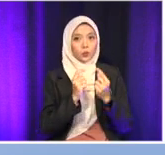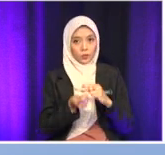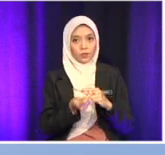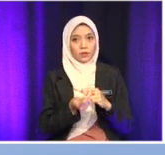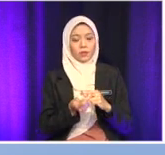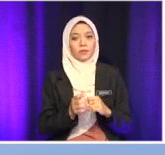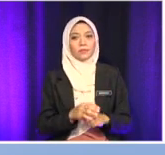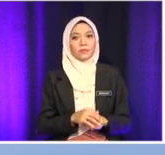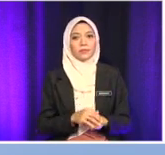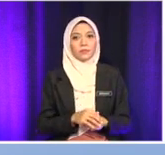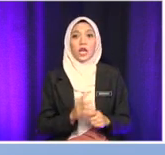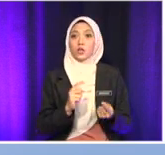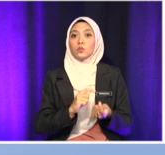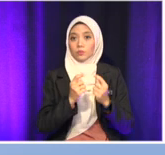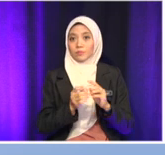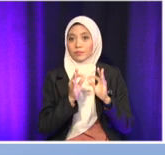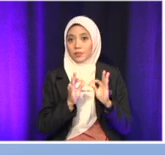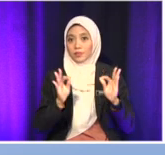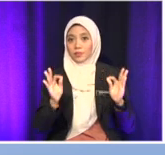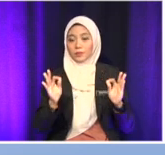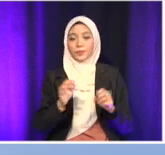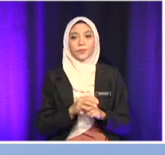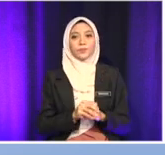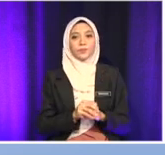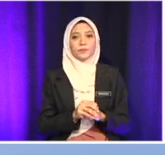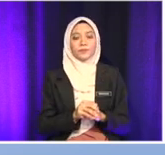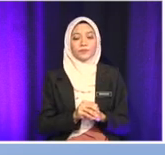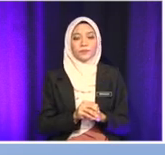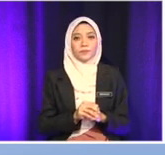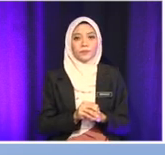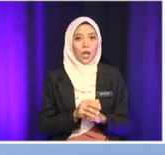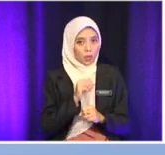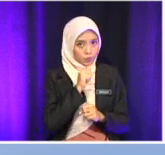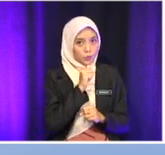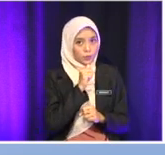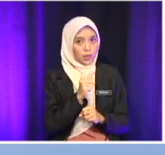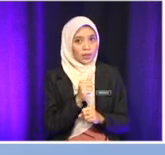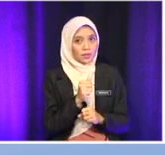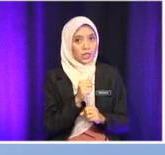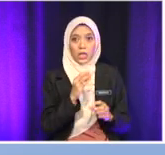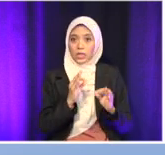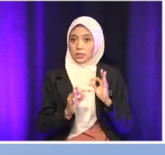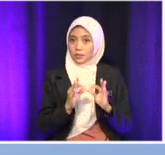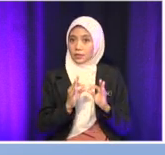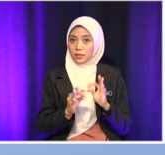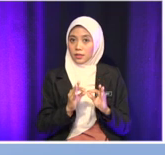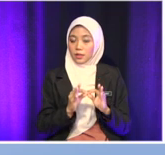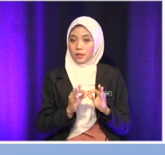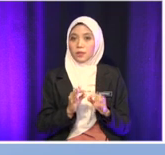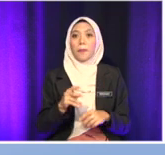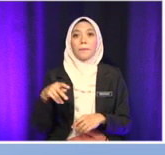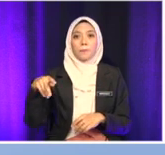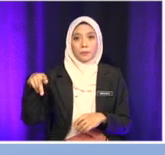nafikan pernyataan tadi buat masuk jika Prima ke Q maka bukan jika bukan Q maka bukan